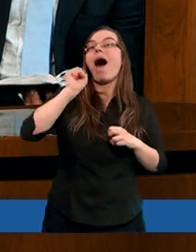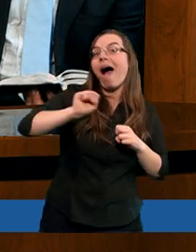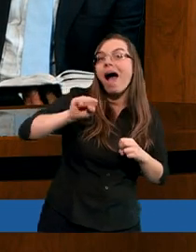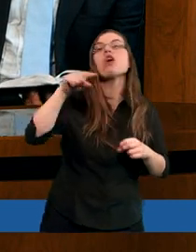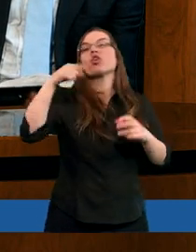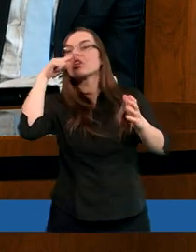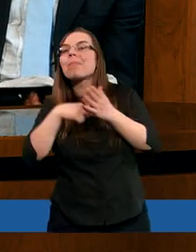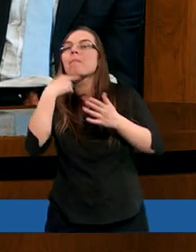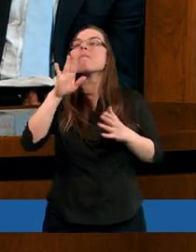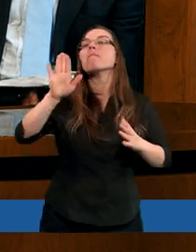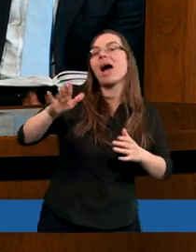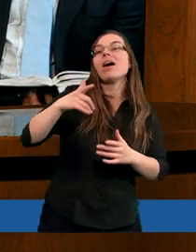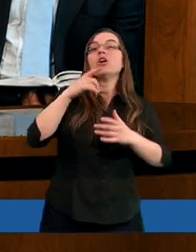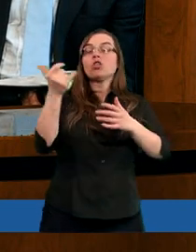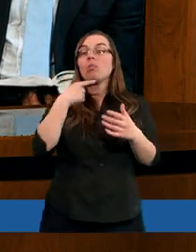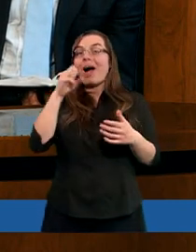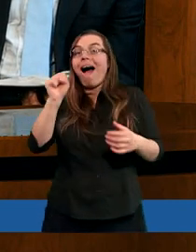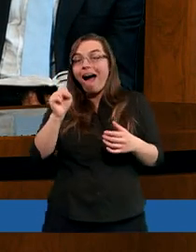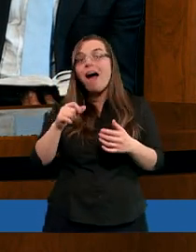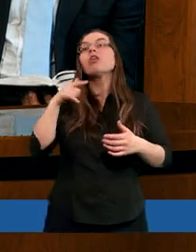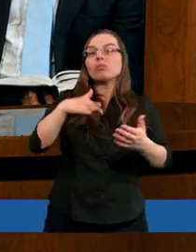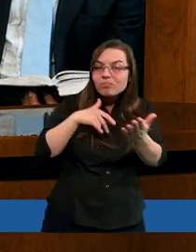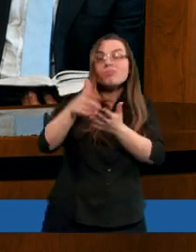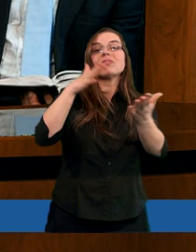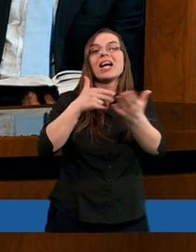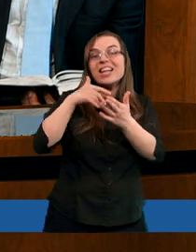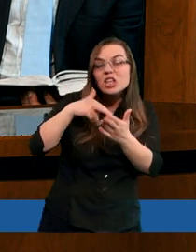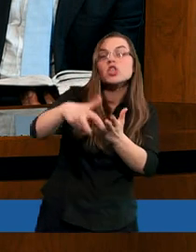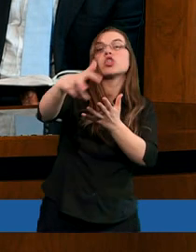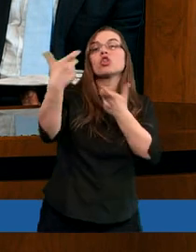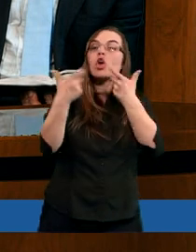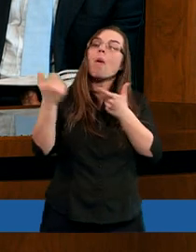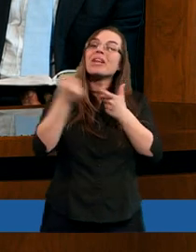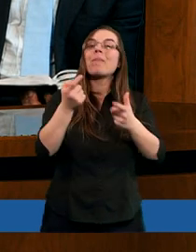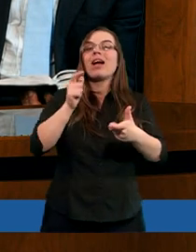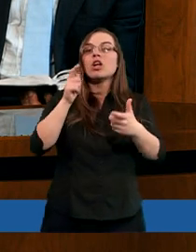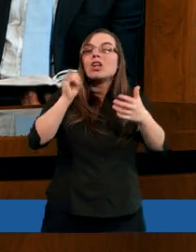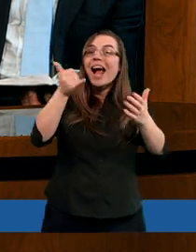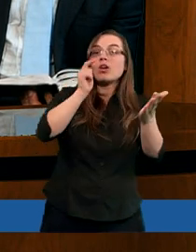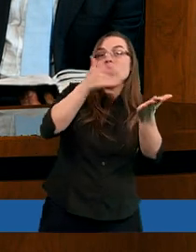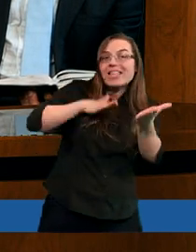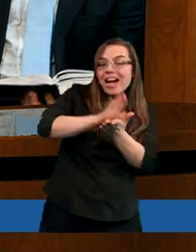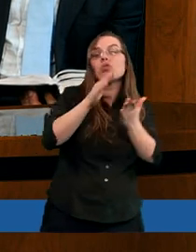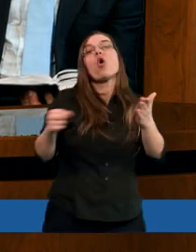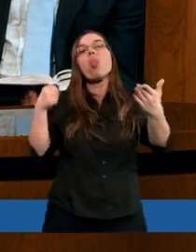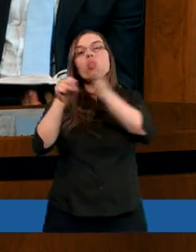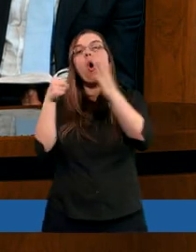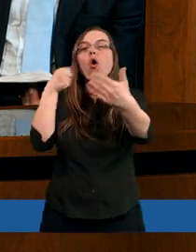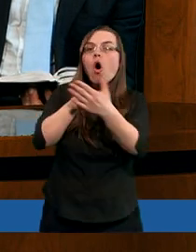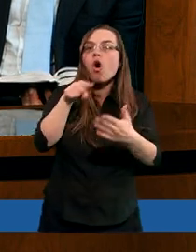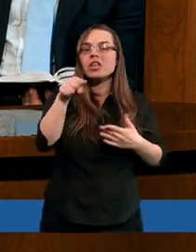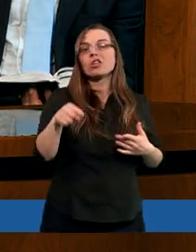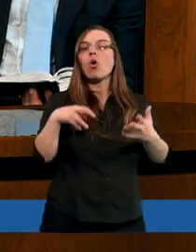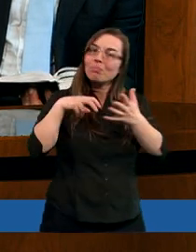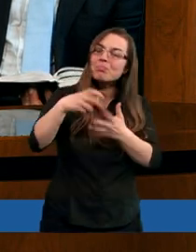W tym momencie apostoł Piotr, jak powiedział A, no to zaczął iść. Tak. No i szedł do pewnego momentu. I znowu mamy tak, że